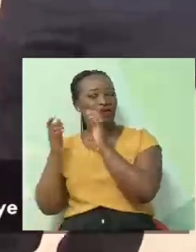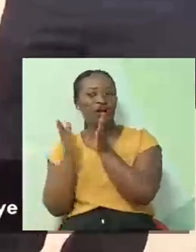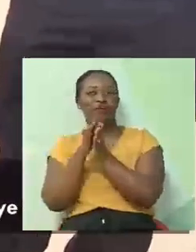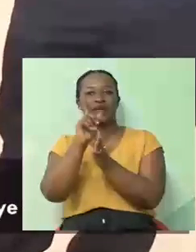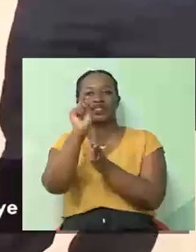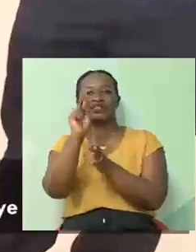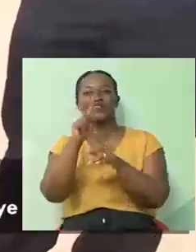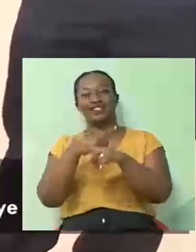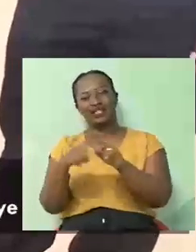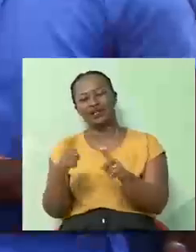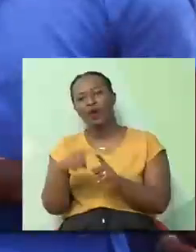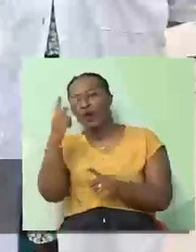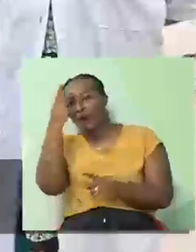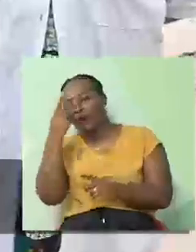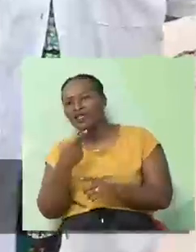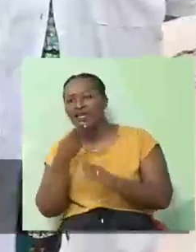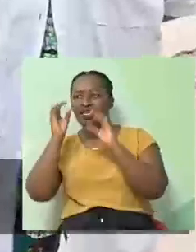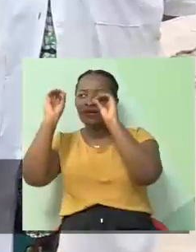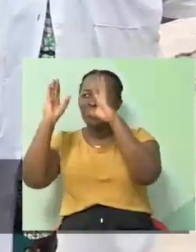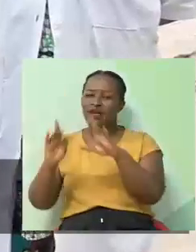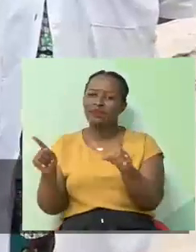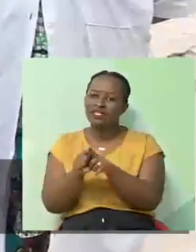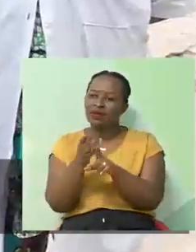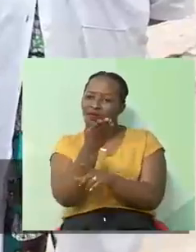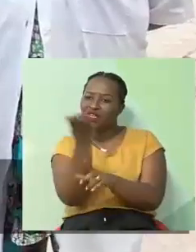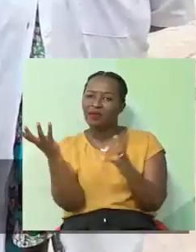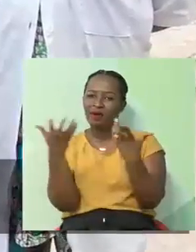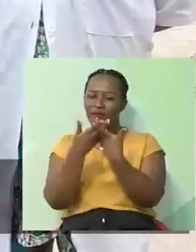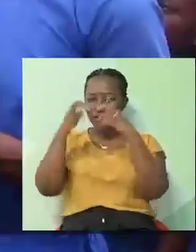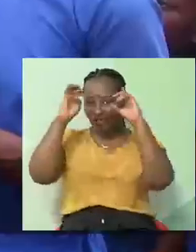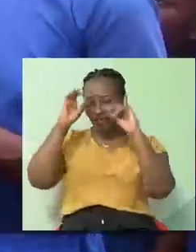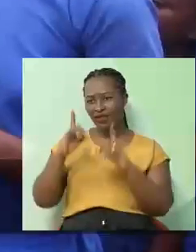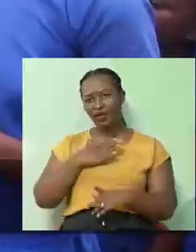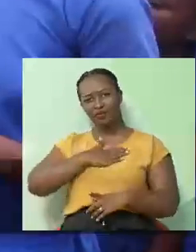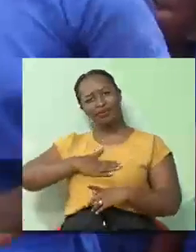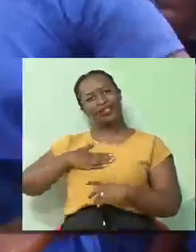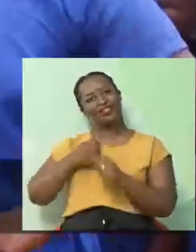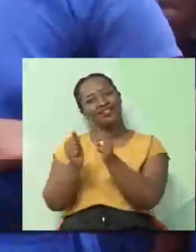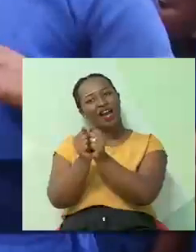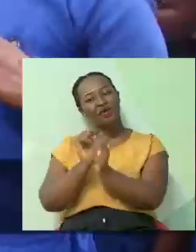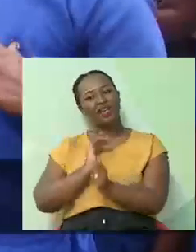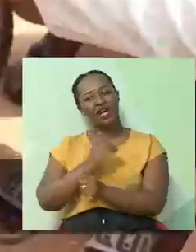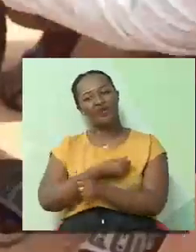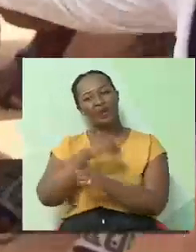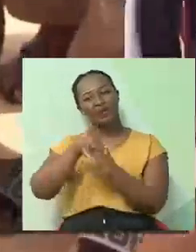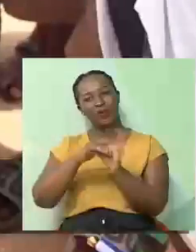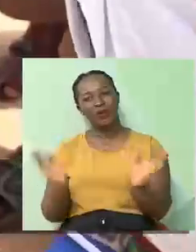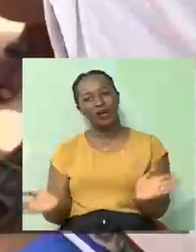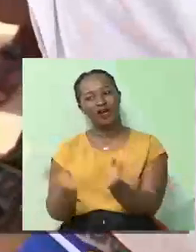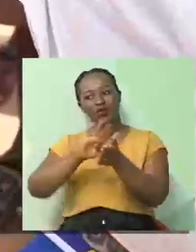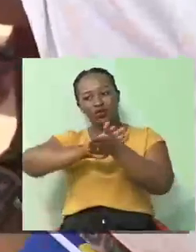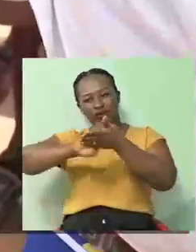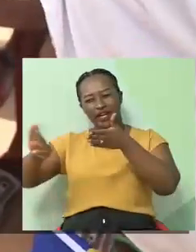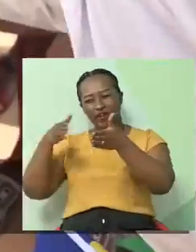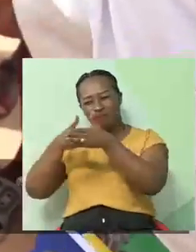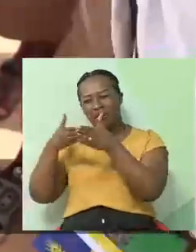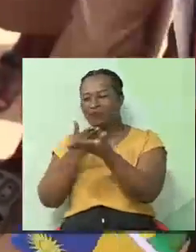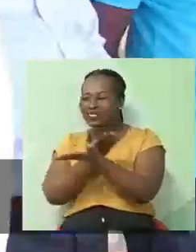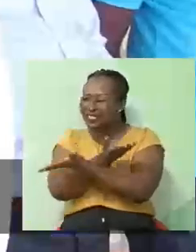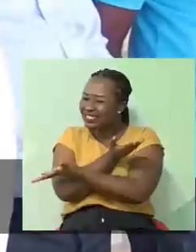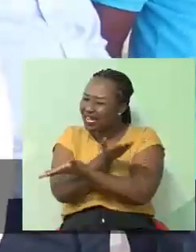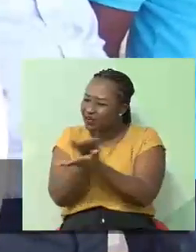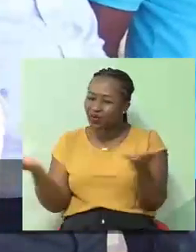maradiyo n'amateleviziyo atandukanye. Babyeyi barezi namwe mufite aho muhurira n'uburezi, muzabane natwe muri ubu bukangurambaga, bityo tuvaneho